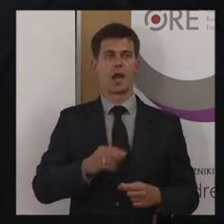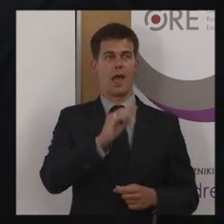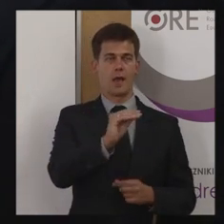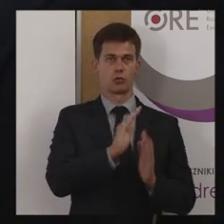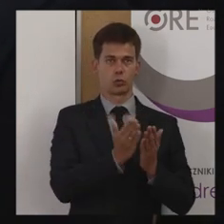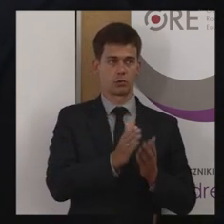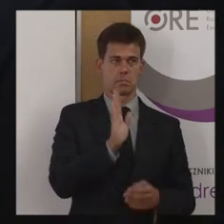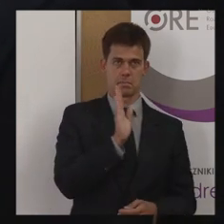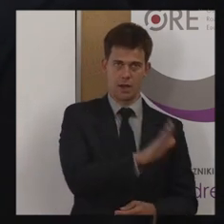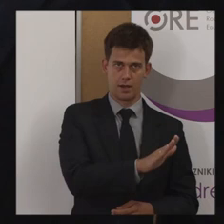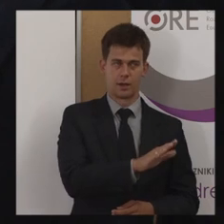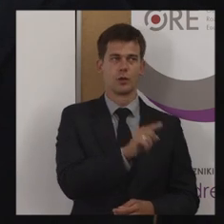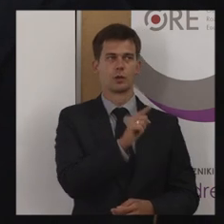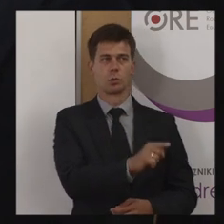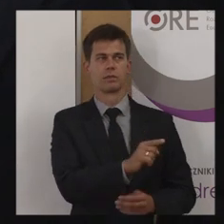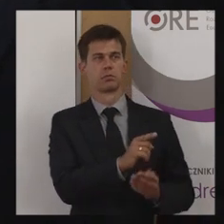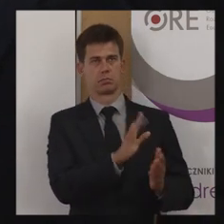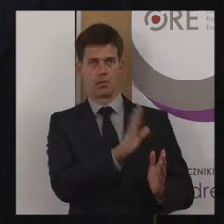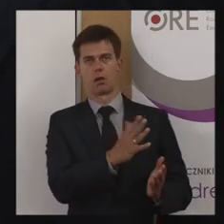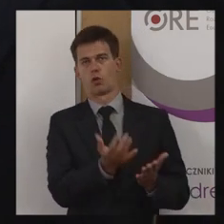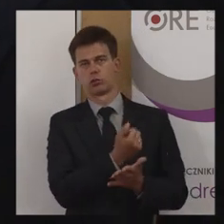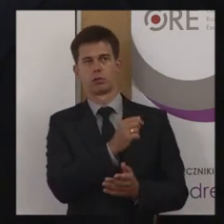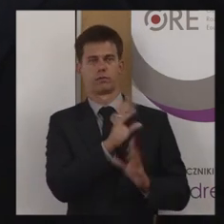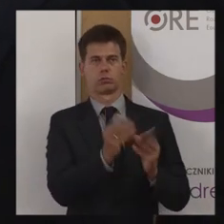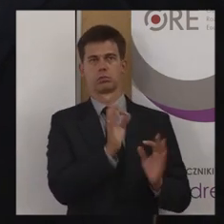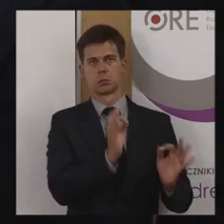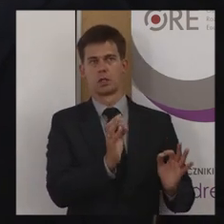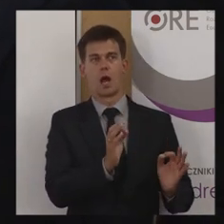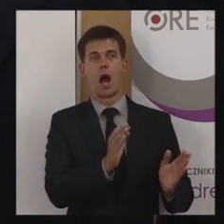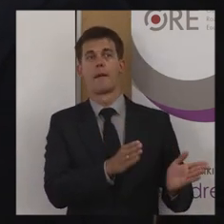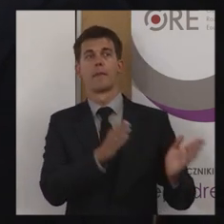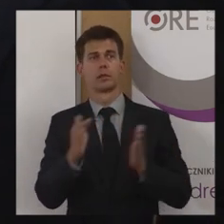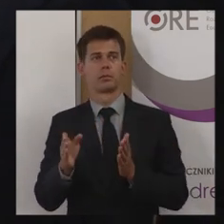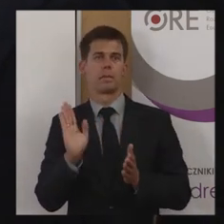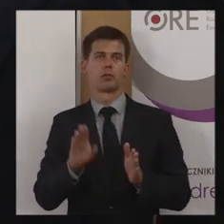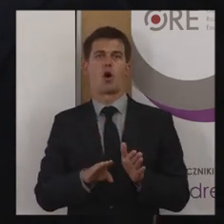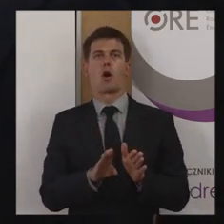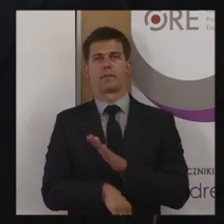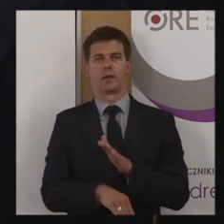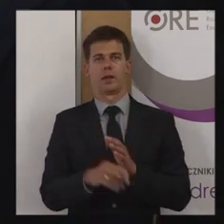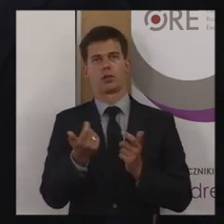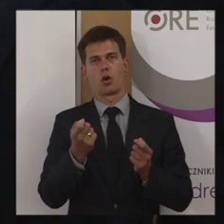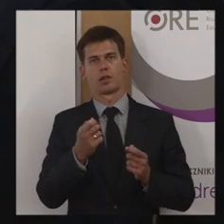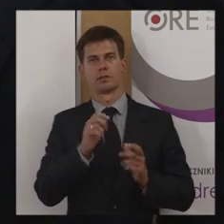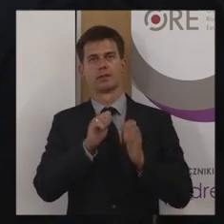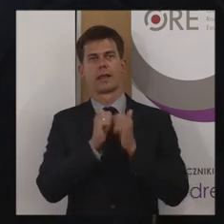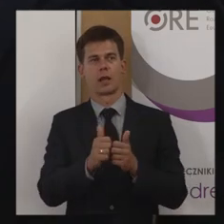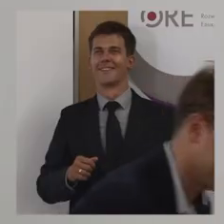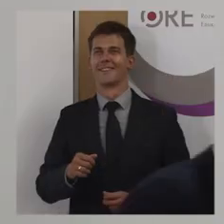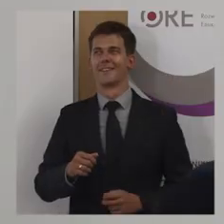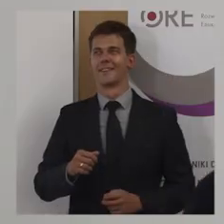e-podręczniki będzie to, że po prostu będą ćwiczenia, które będą ominięte po prostu i takie będą realia, ja mówię o